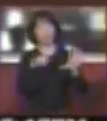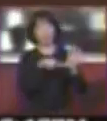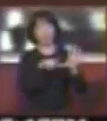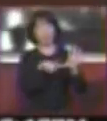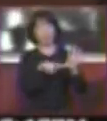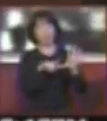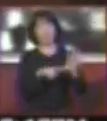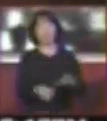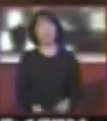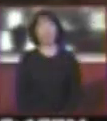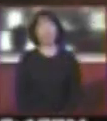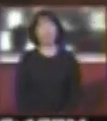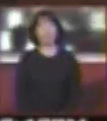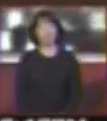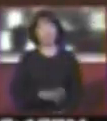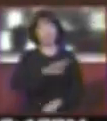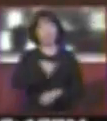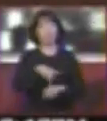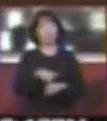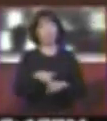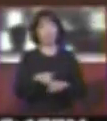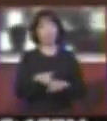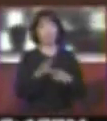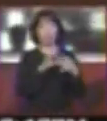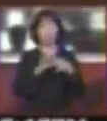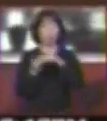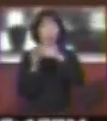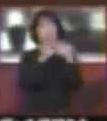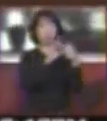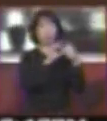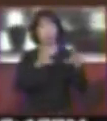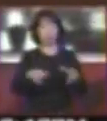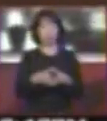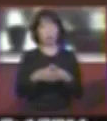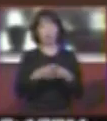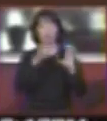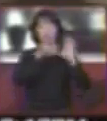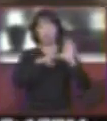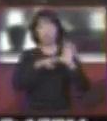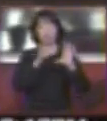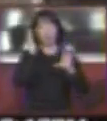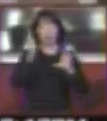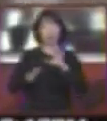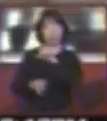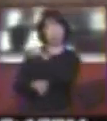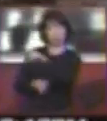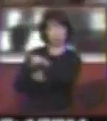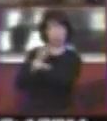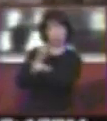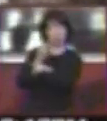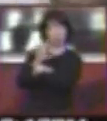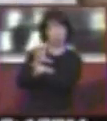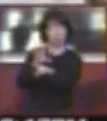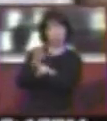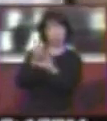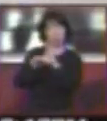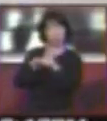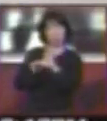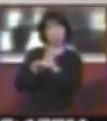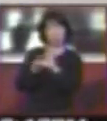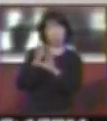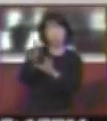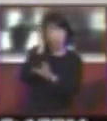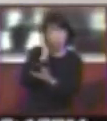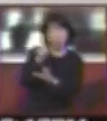Manila. Umaasa si Philippine Olympic Committee Chairman Jose Pepin Cuanco na pag-aaralan ni TV5 Chairman Manny V. Pangilinan ang kanilang alok